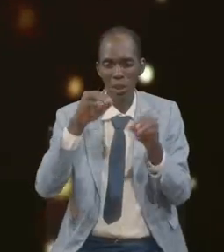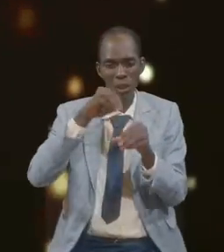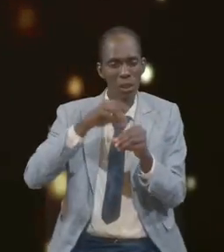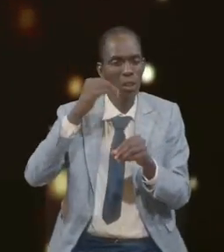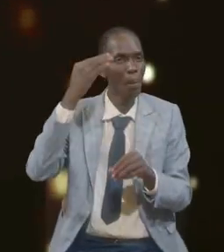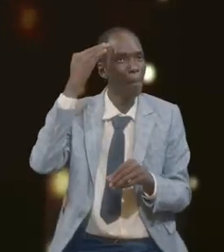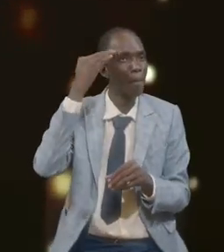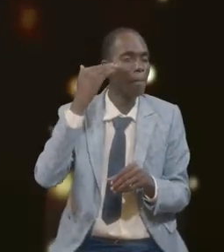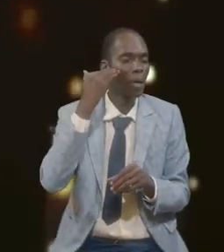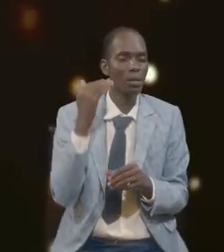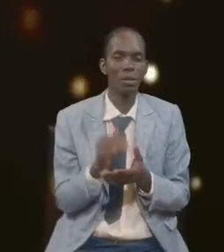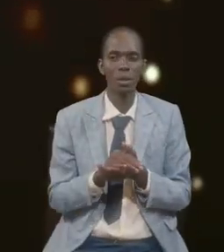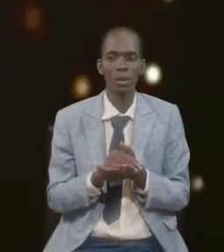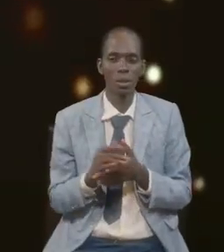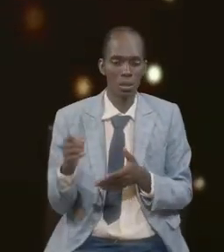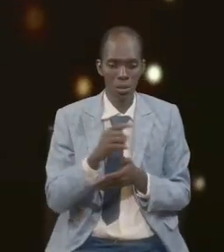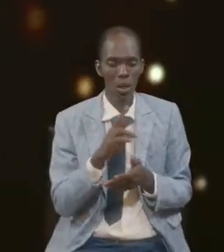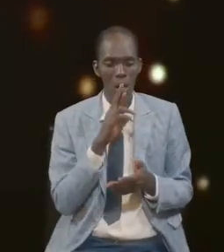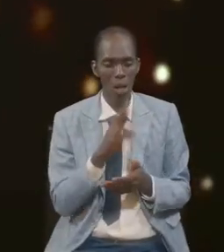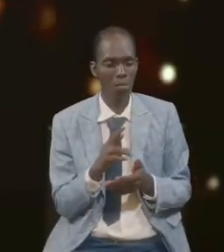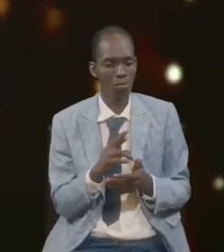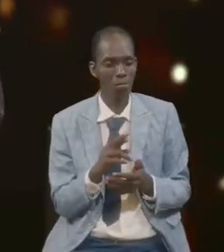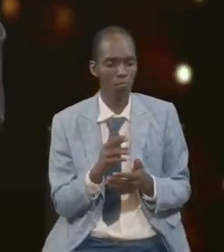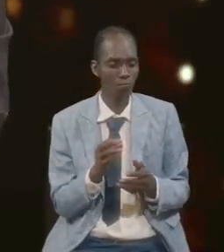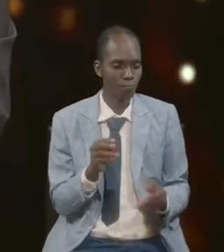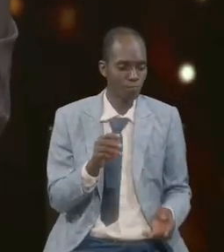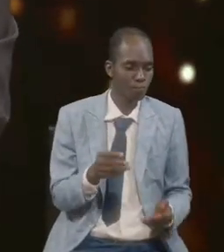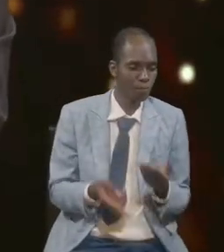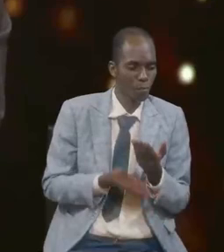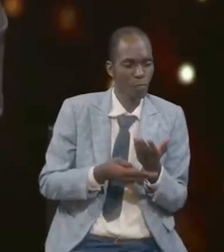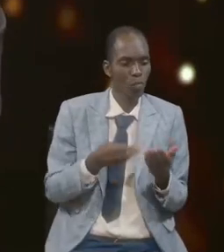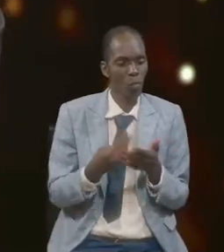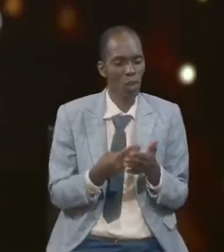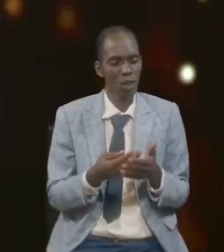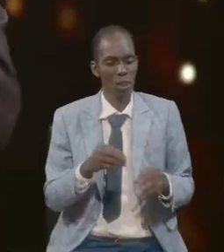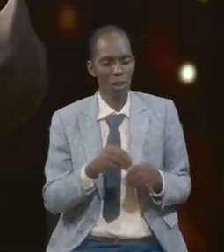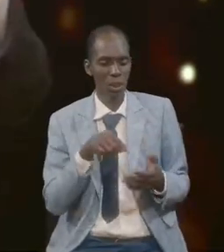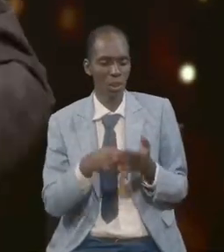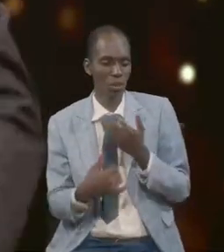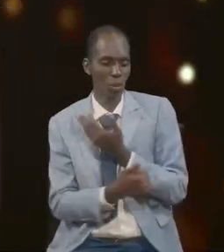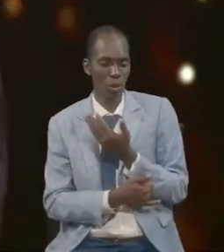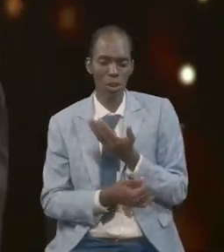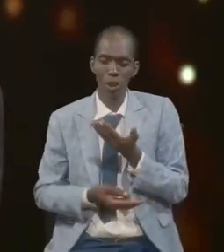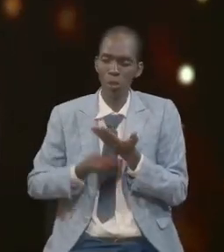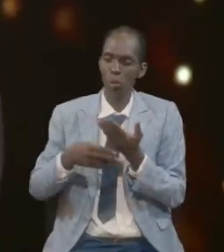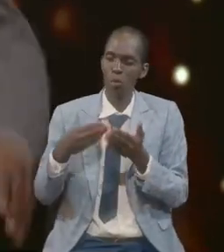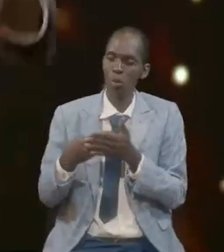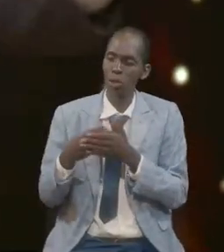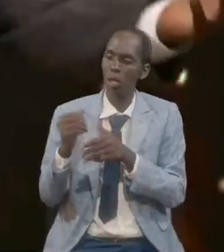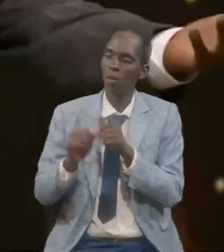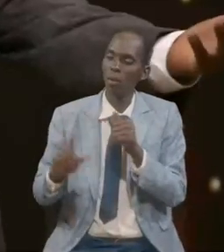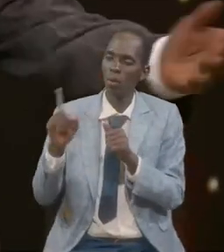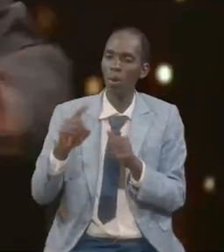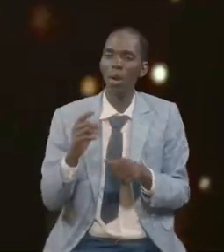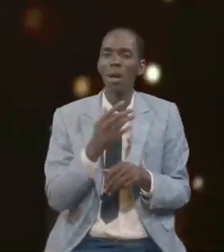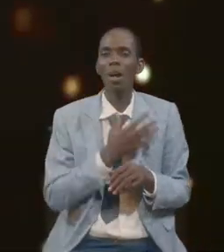Alors, ils amassent de l'argent. L'argent dans leur devise ici, dans leur pays. L'argent à l'étranger.